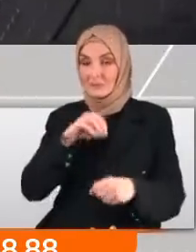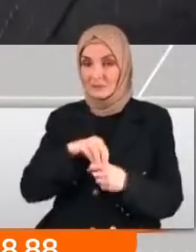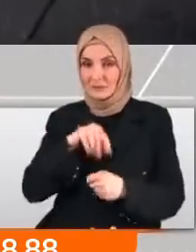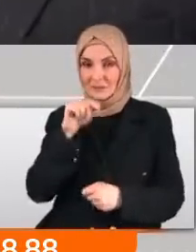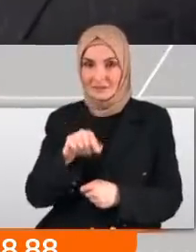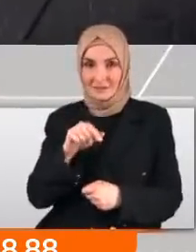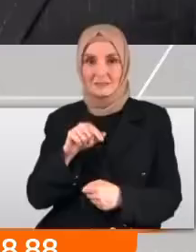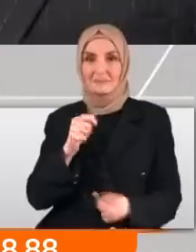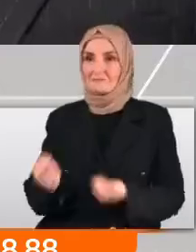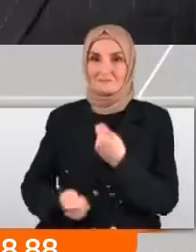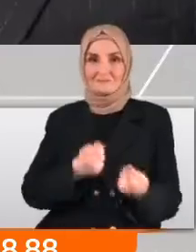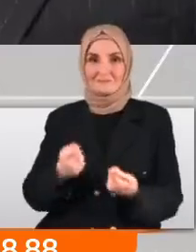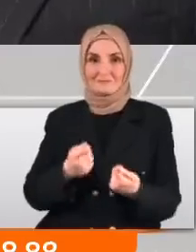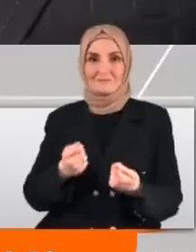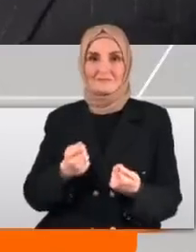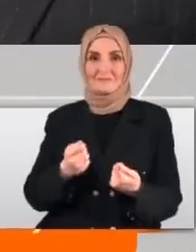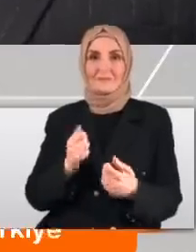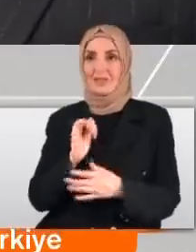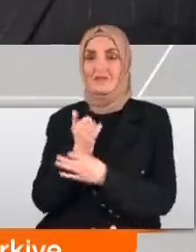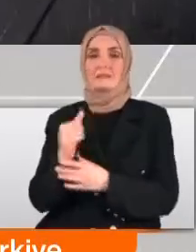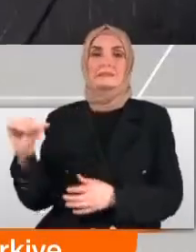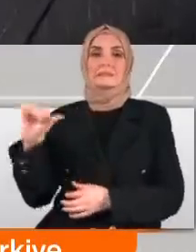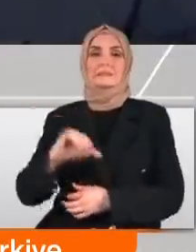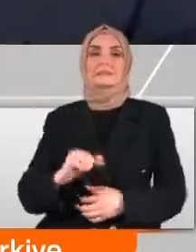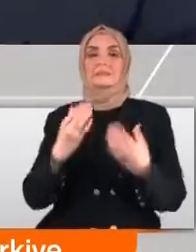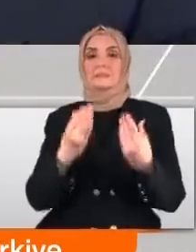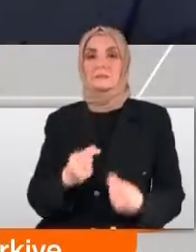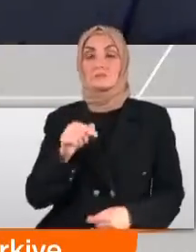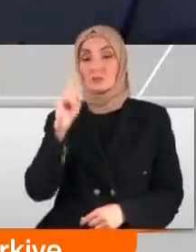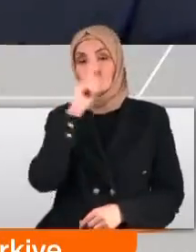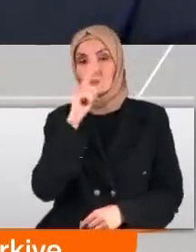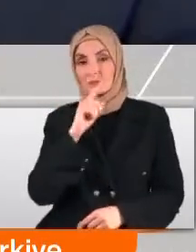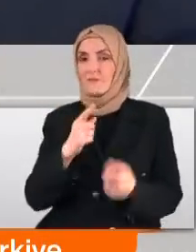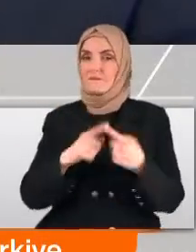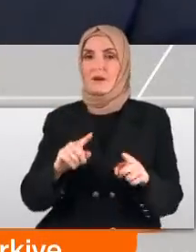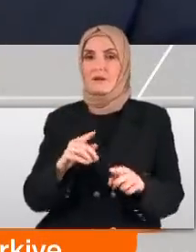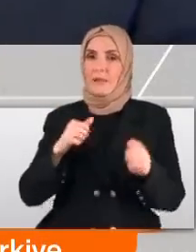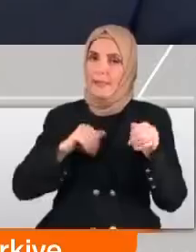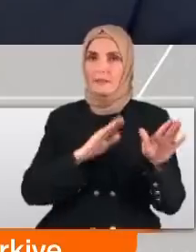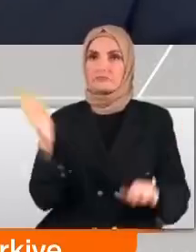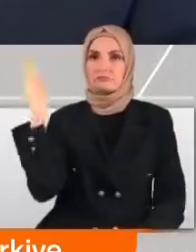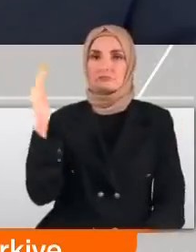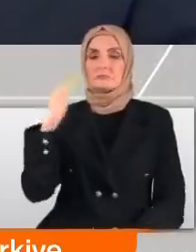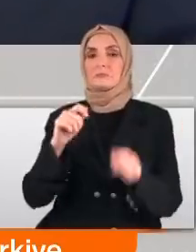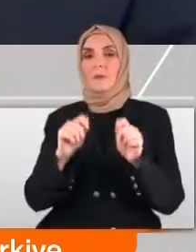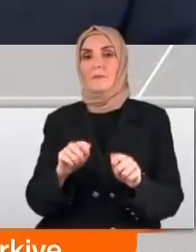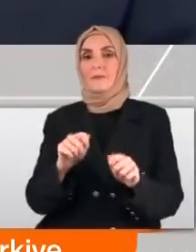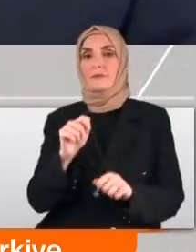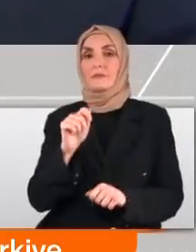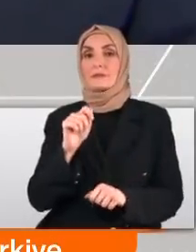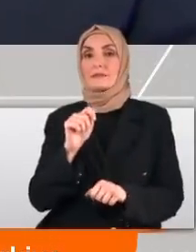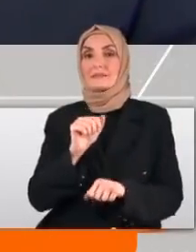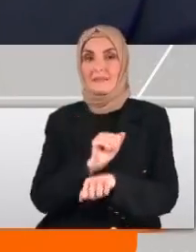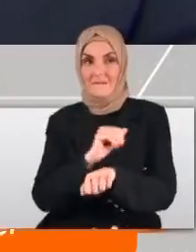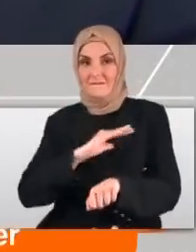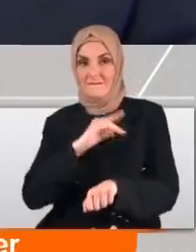kaybediyordu. O dönem içerisinde farklı eylem çağrıları gerçekleşti. Şu anda cezaevinde bulunan Selahattin Demirtaş da bu anlamda ön planda